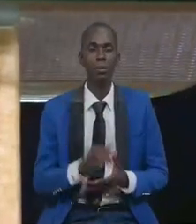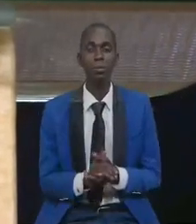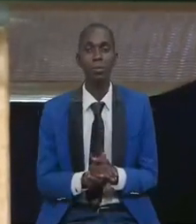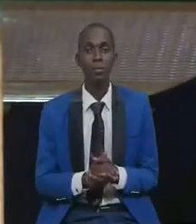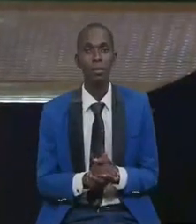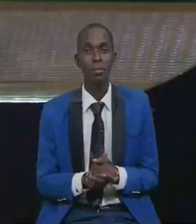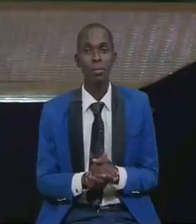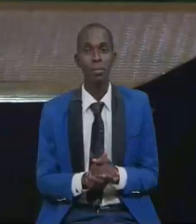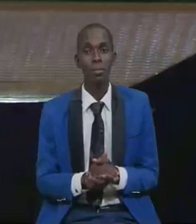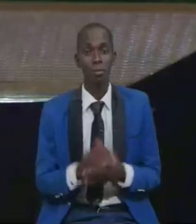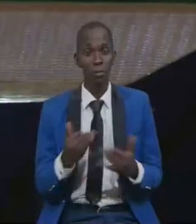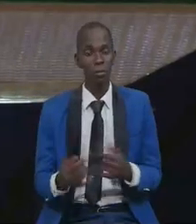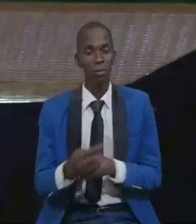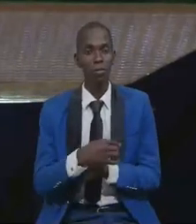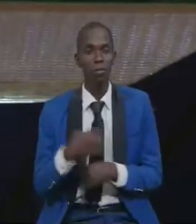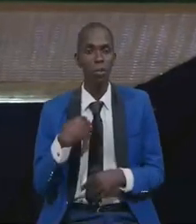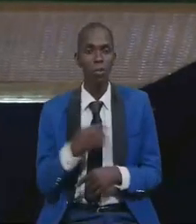Aujourd'hui, nous considérons